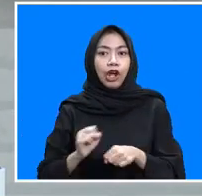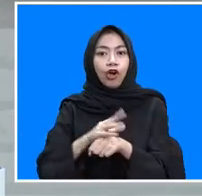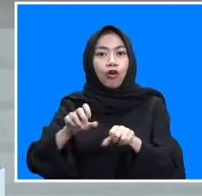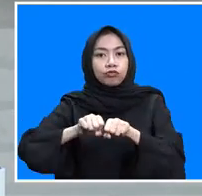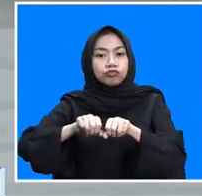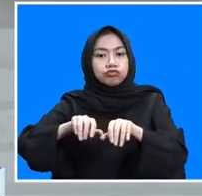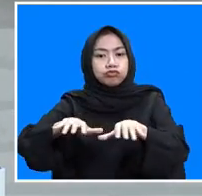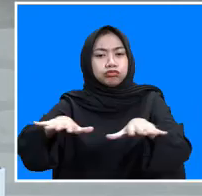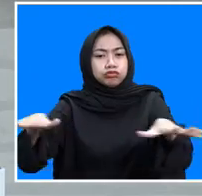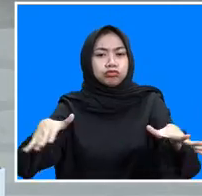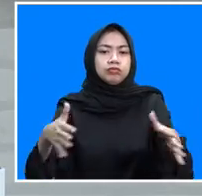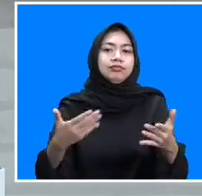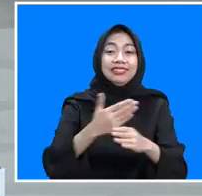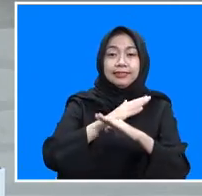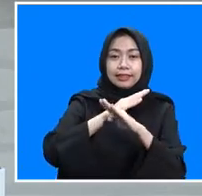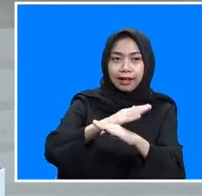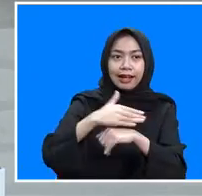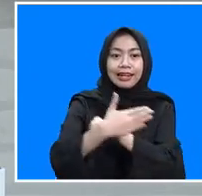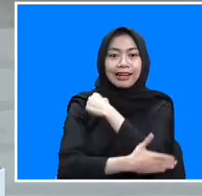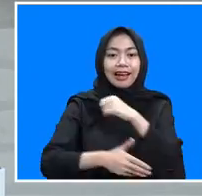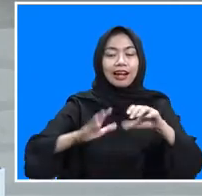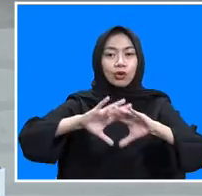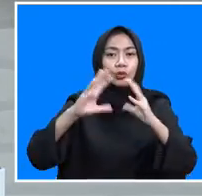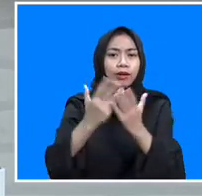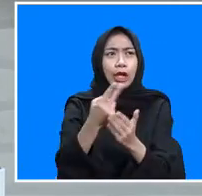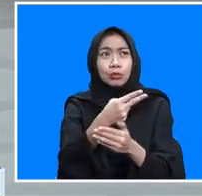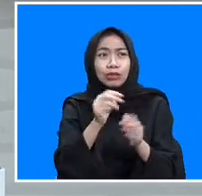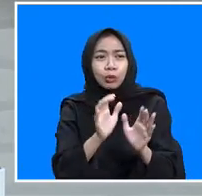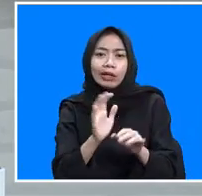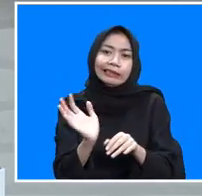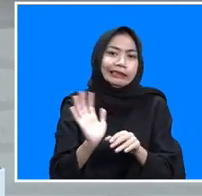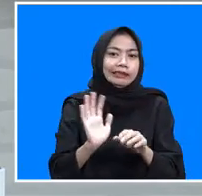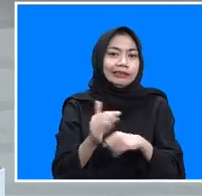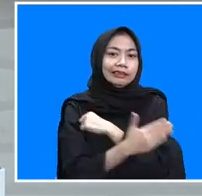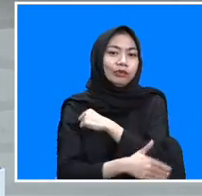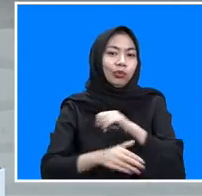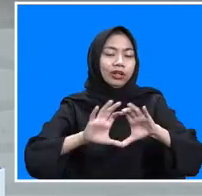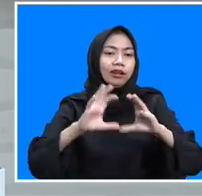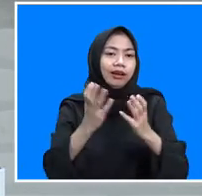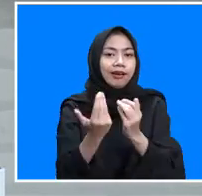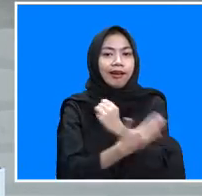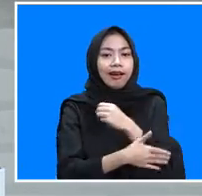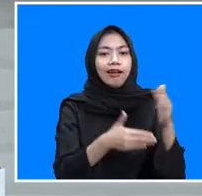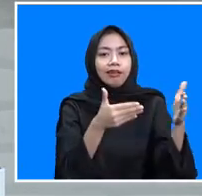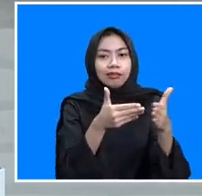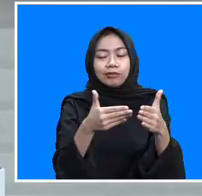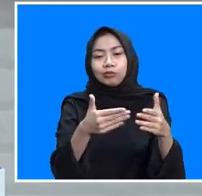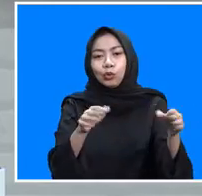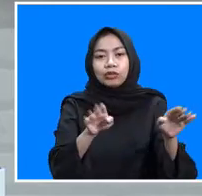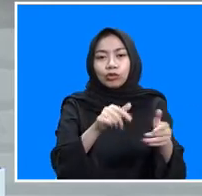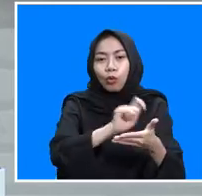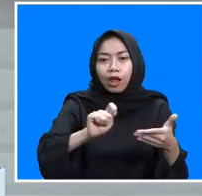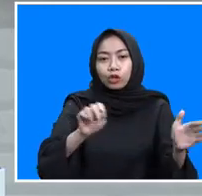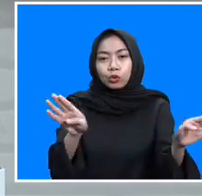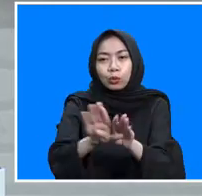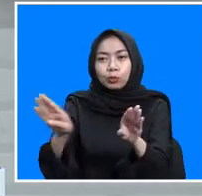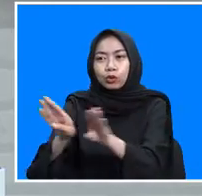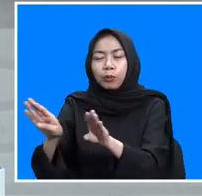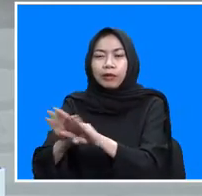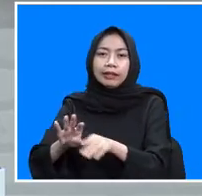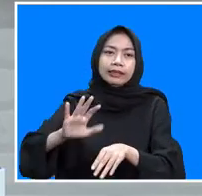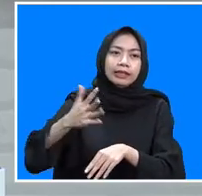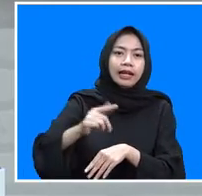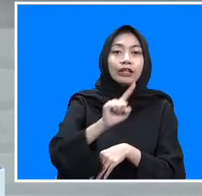corona, kebanyakan negara-negara di dunia, bukan saja di Indonesia, menutup sekolah-sekolah mereka. Dan itu diperkirakan ada sekitar